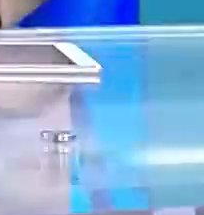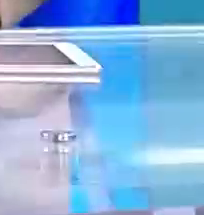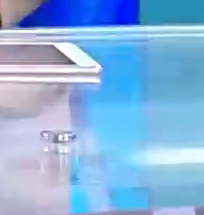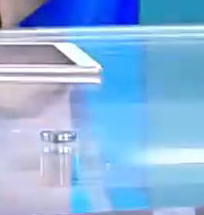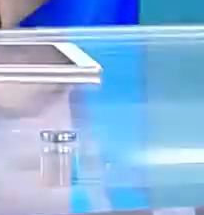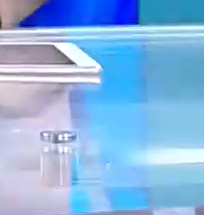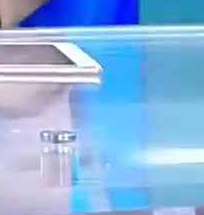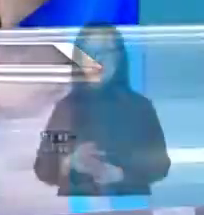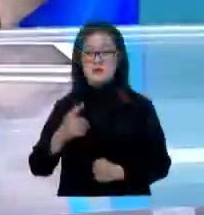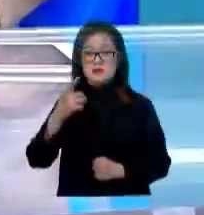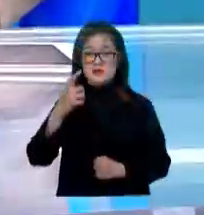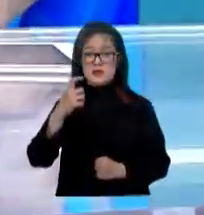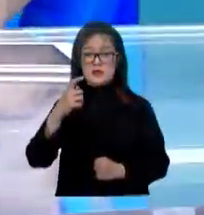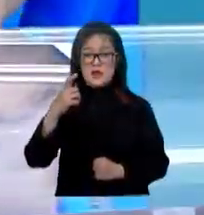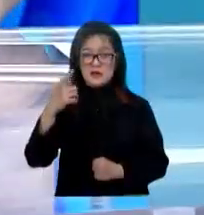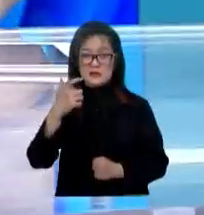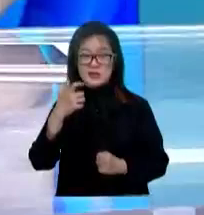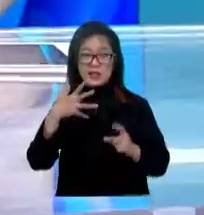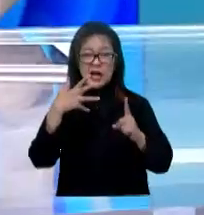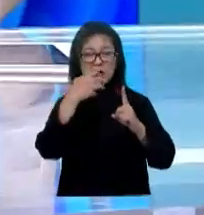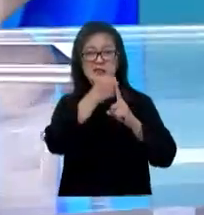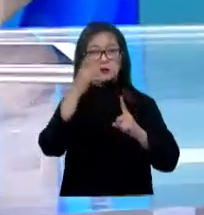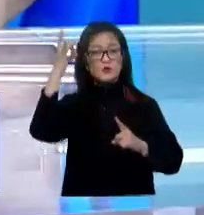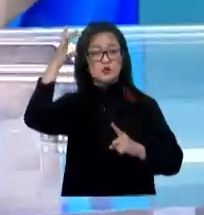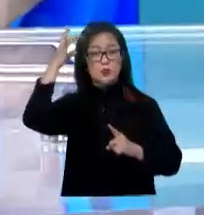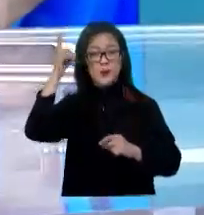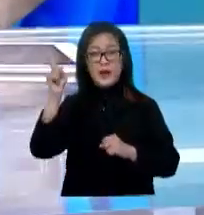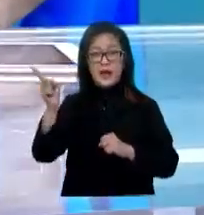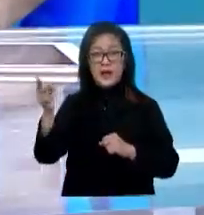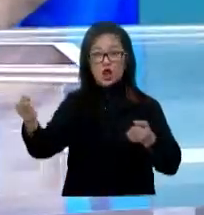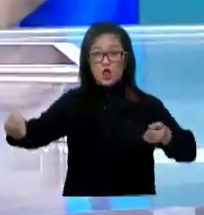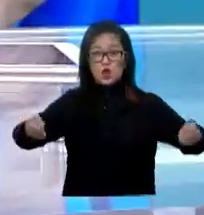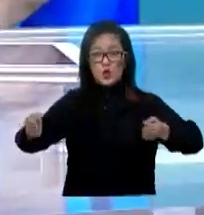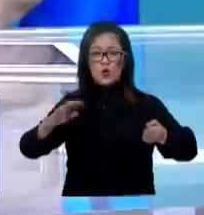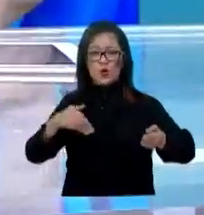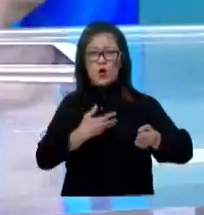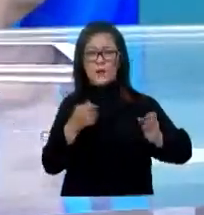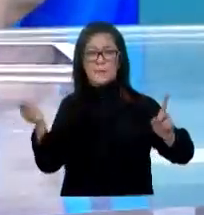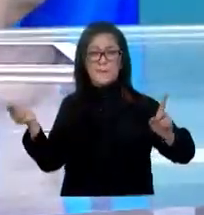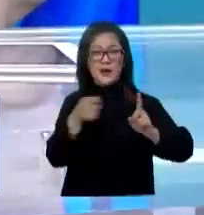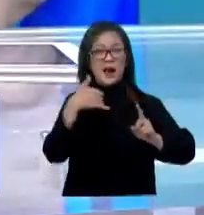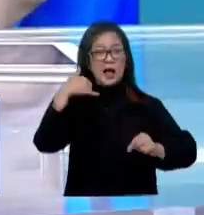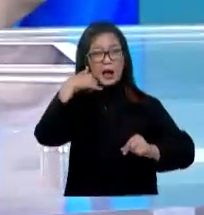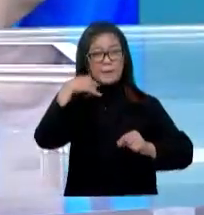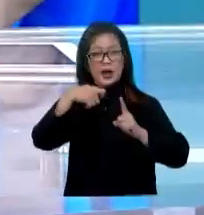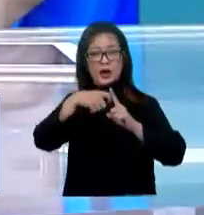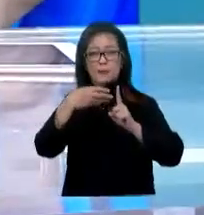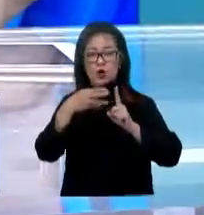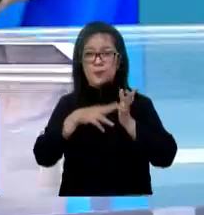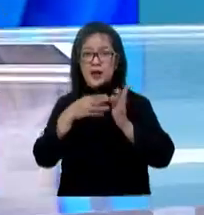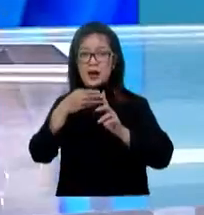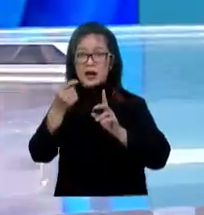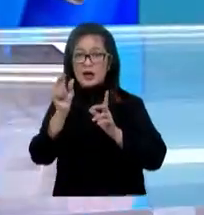Kembali bersama kami, Mirsa. Diancam senjata tajam, sopir dan kernet truk menjadi korban begal handphone di kawasan Kebon Baru, Cilincing, Jakarta